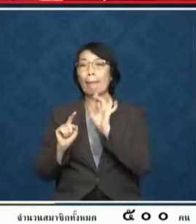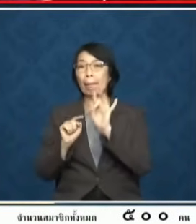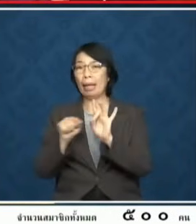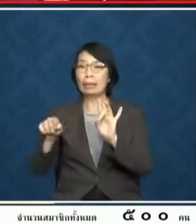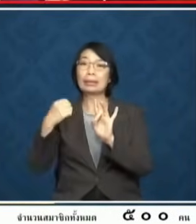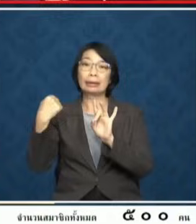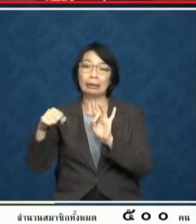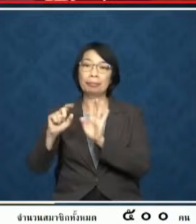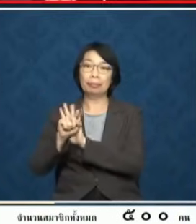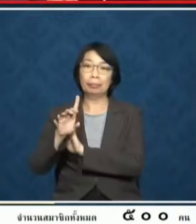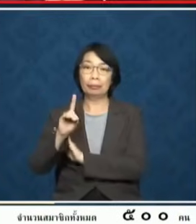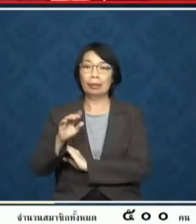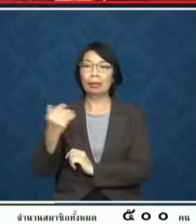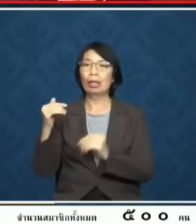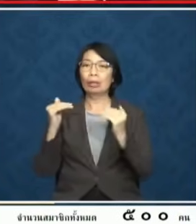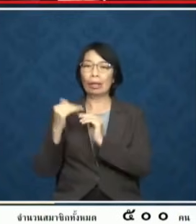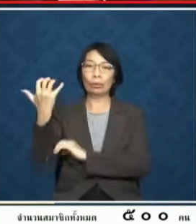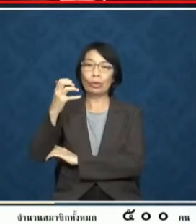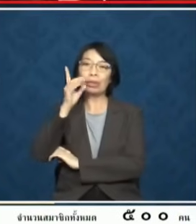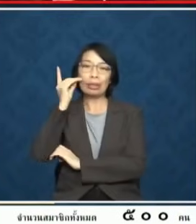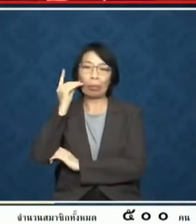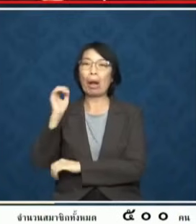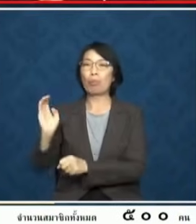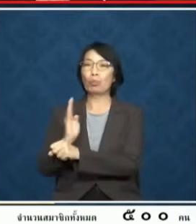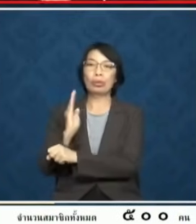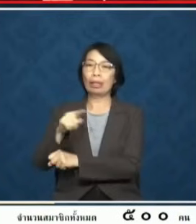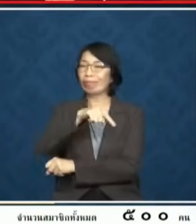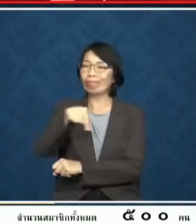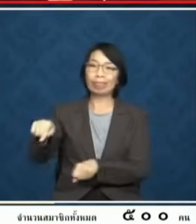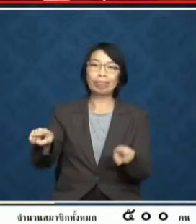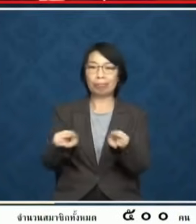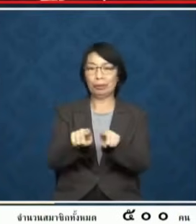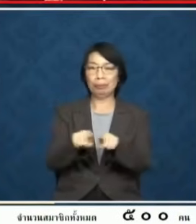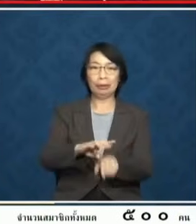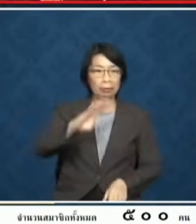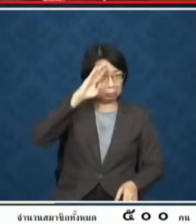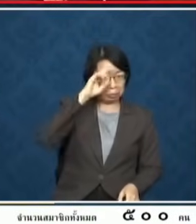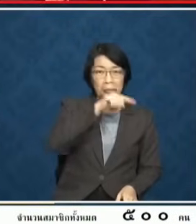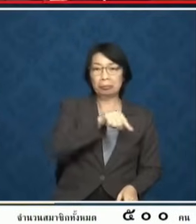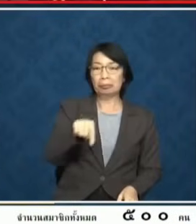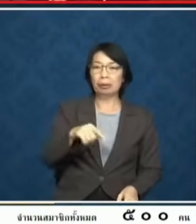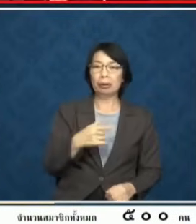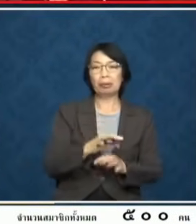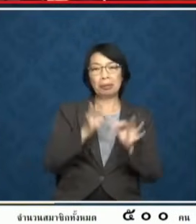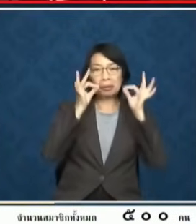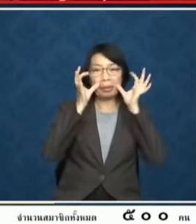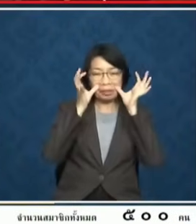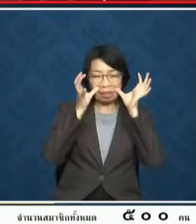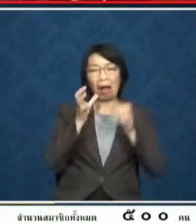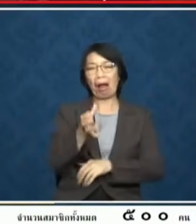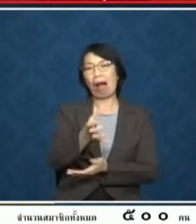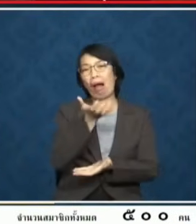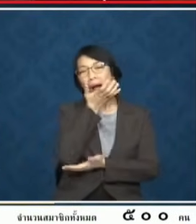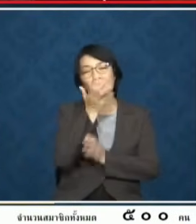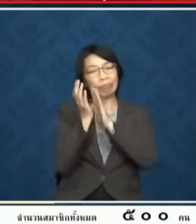เท่ากับทีวีดิจิตอลแบบระบบแบบธุรกิจเลยนะคะปัจจุบันกองทัพจึงกลายเป็นเสือนอนกินค่ะรับรายได้